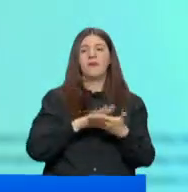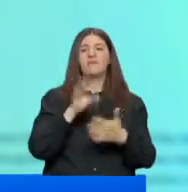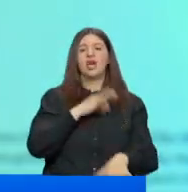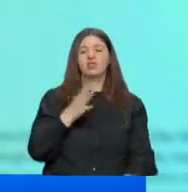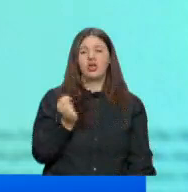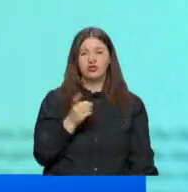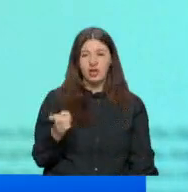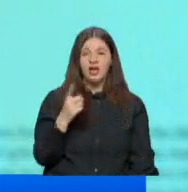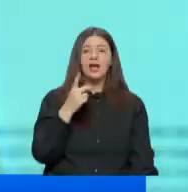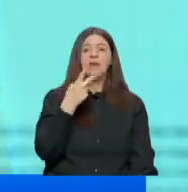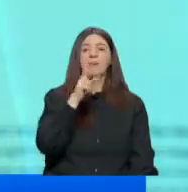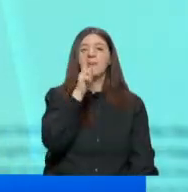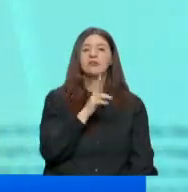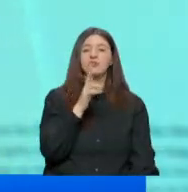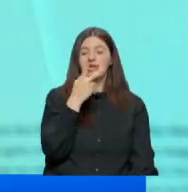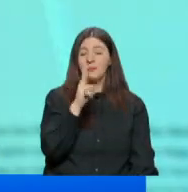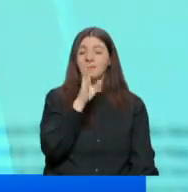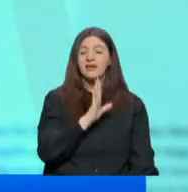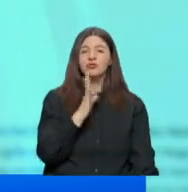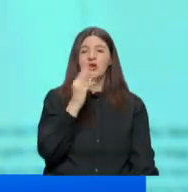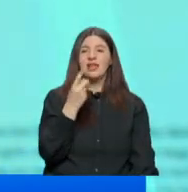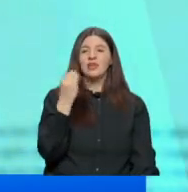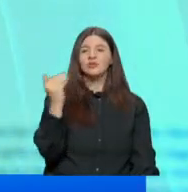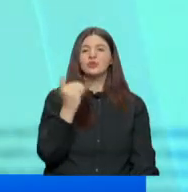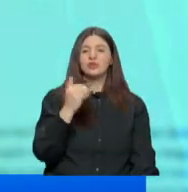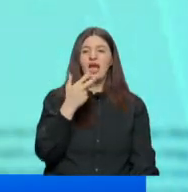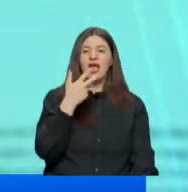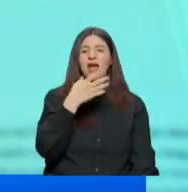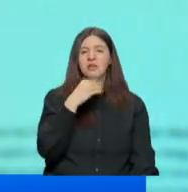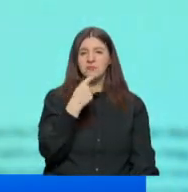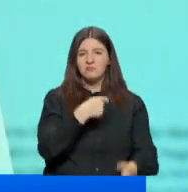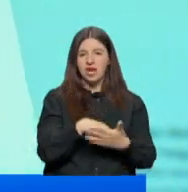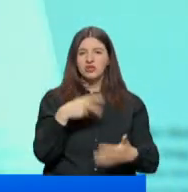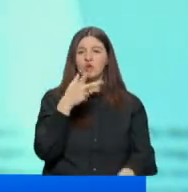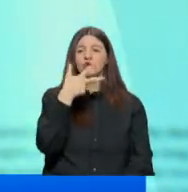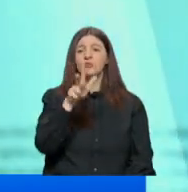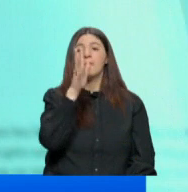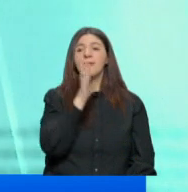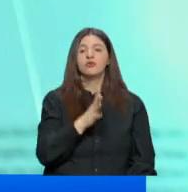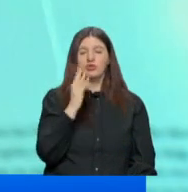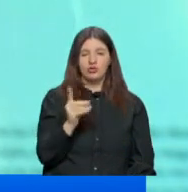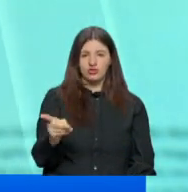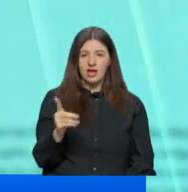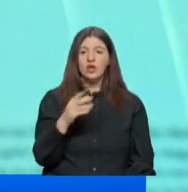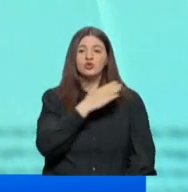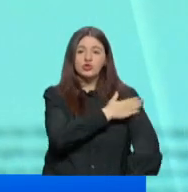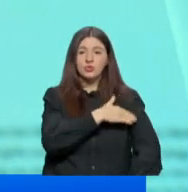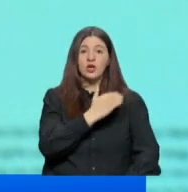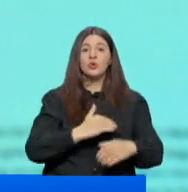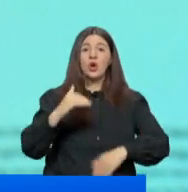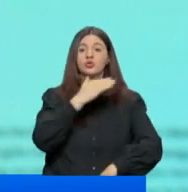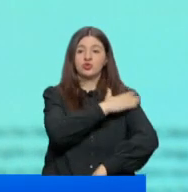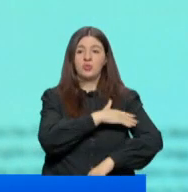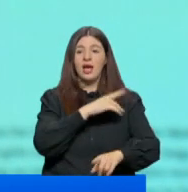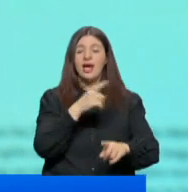düzenlemeden faydalanacak. 2500 lira olan en düşük emekli maaşı 3500 liraya çıkartılacak. Subay ve